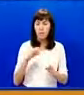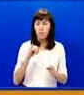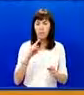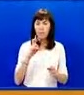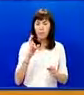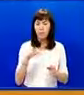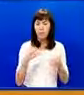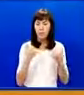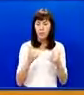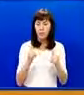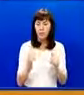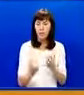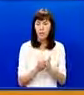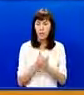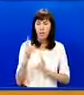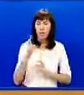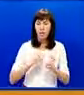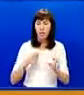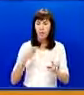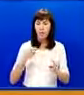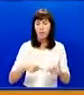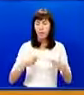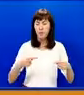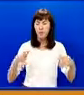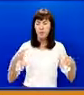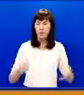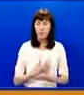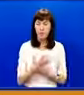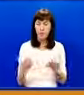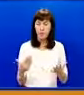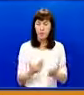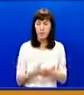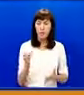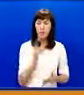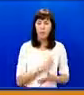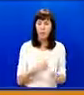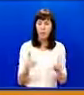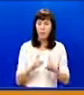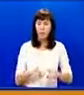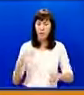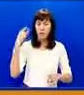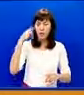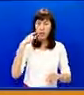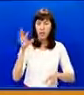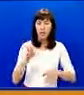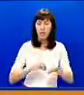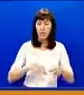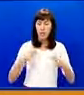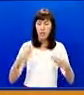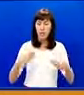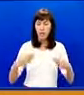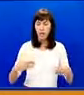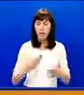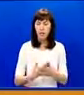жұрттың таңданысын тудырған фабриканың мың түрлі дизайндағы өнімі ұсынылды. Тұтынушылар әсіресе қазақы нақыштағы және классикалық